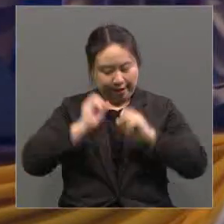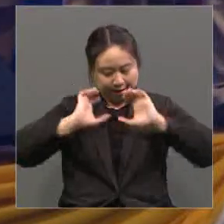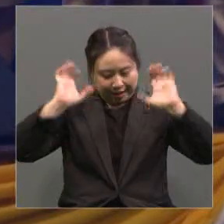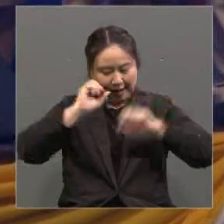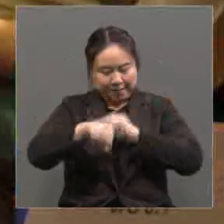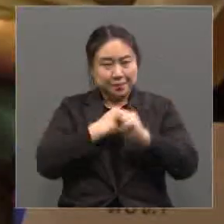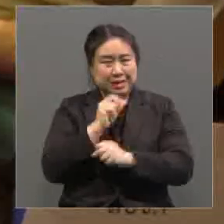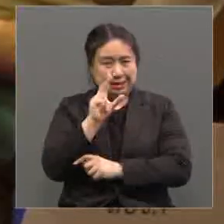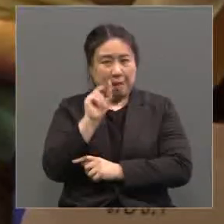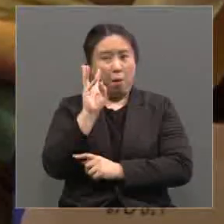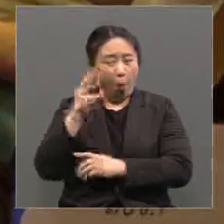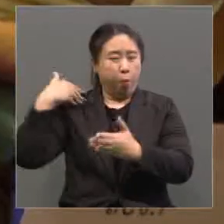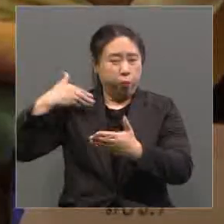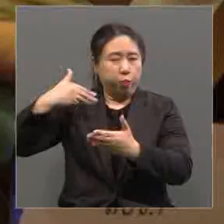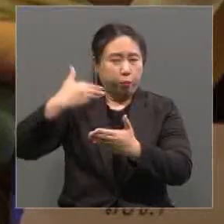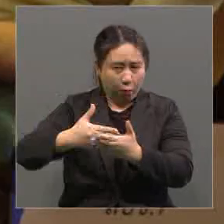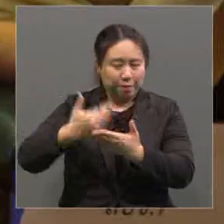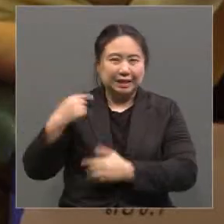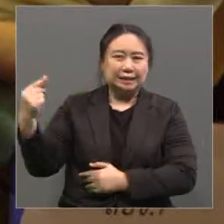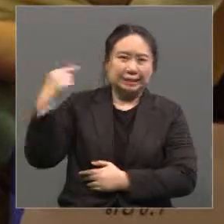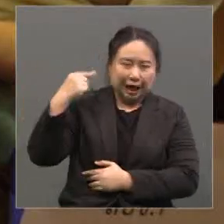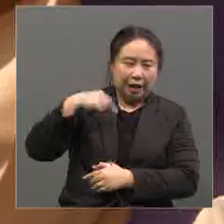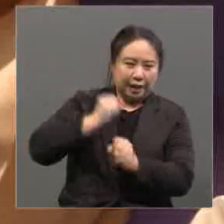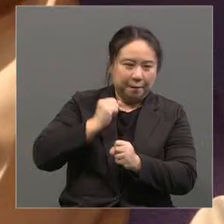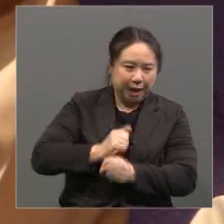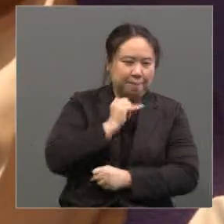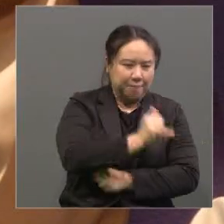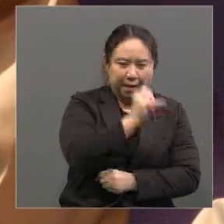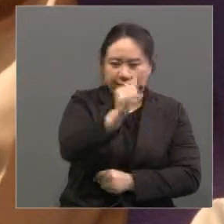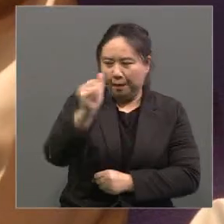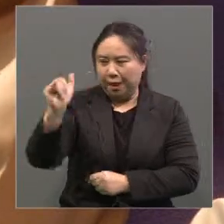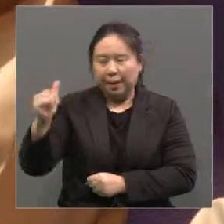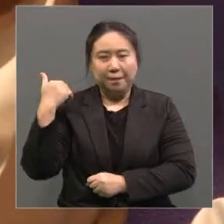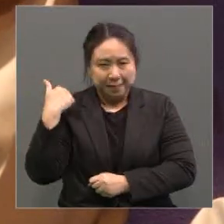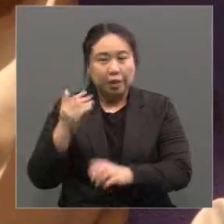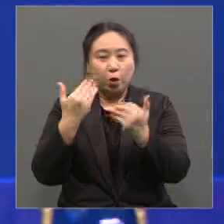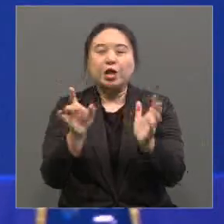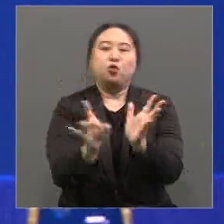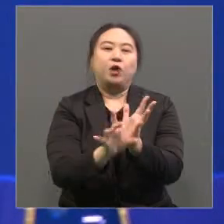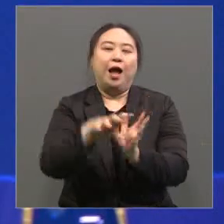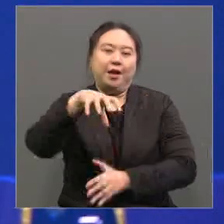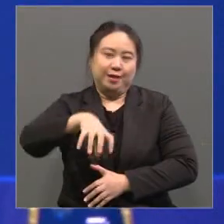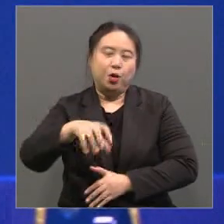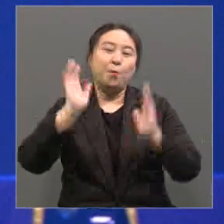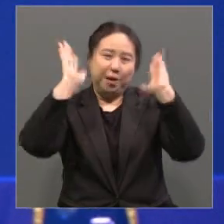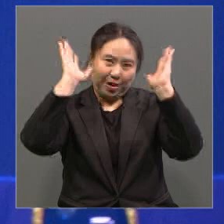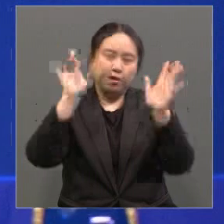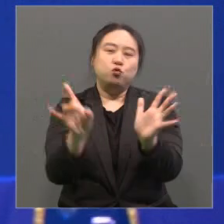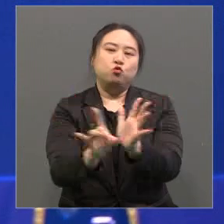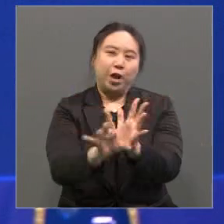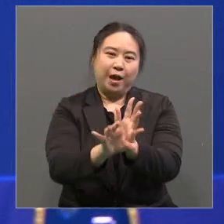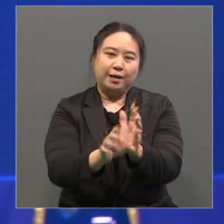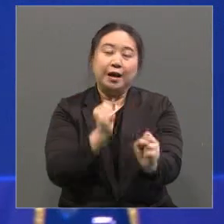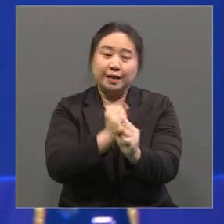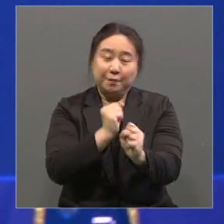า36ปีเนี่ยท่านก็ได้รับคำสั่งไปปฏิบัติราชการมาหลายที่สุดท้ายก็มาที่กรมประชาสัมพันธ์ตลอดการทำ